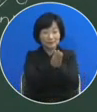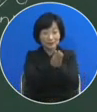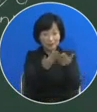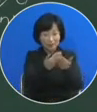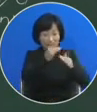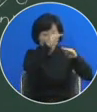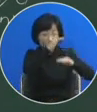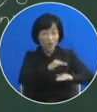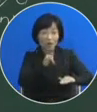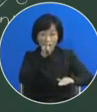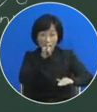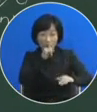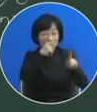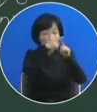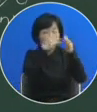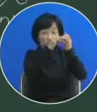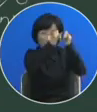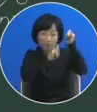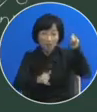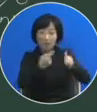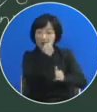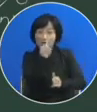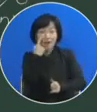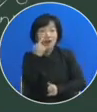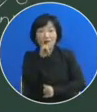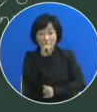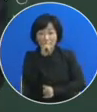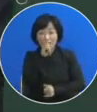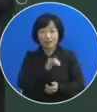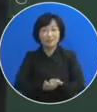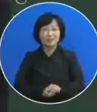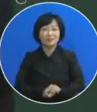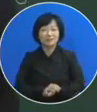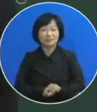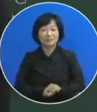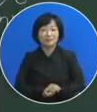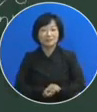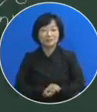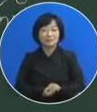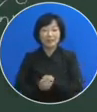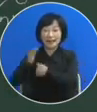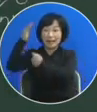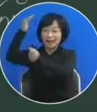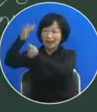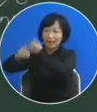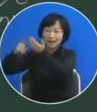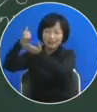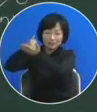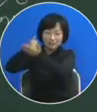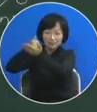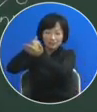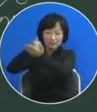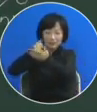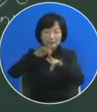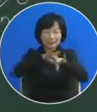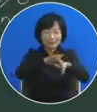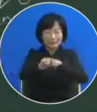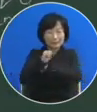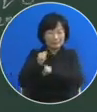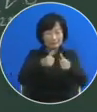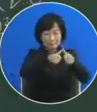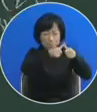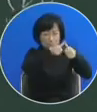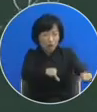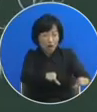story of the Bible. 이게 교회사의 증거입니다. This is the proof of the church history. 하나님은 시대마다 이 흑암 세력을 무너뜨리기 위해서 누구에게 생명